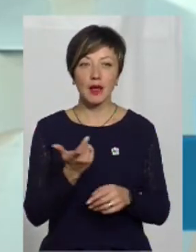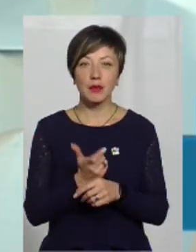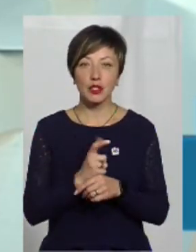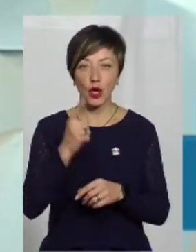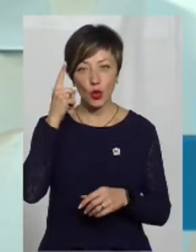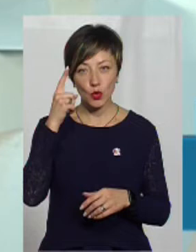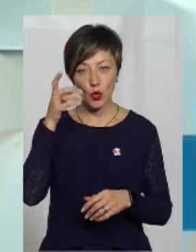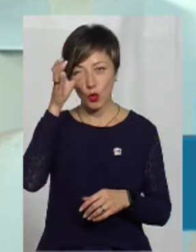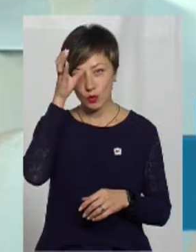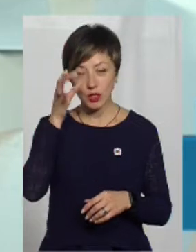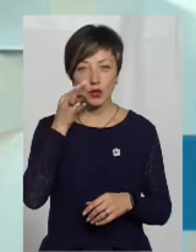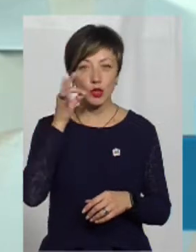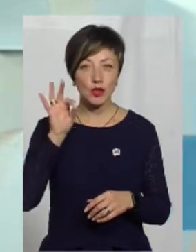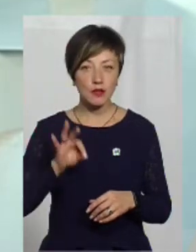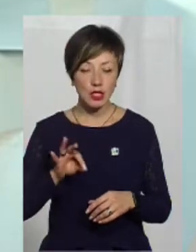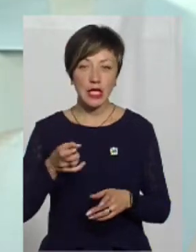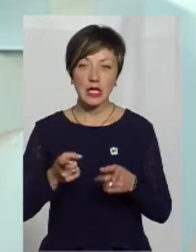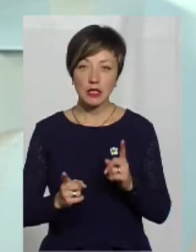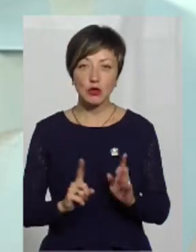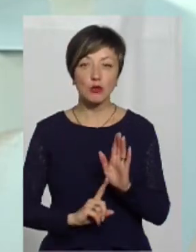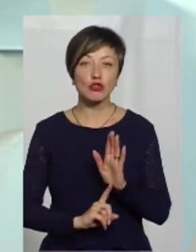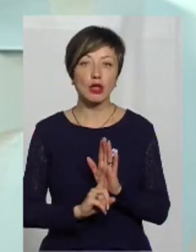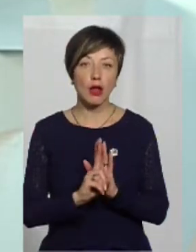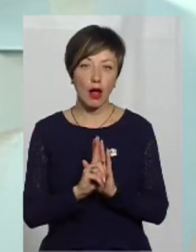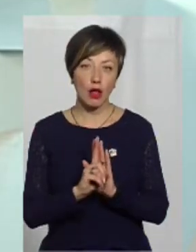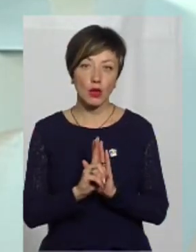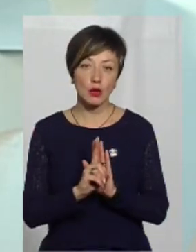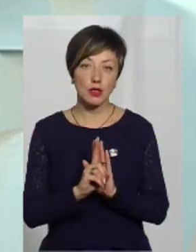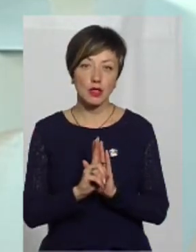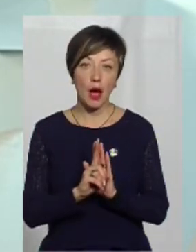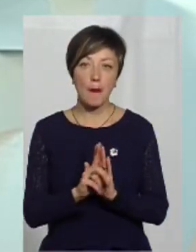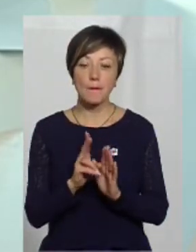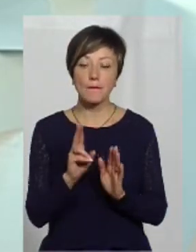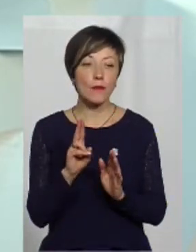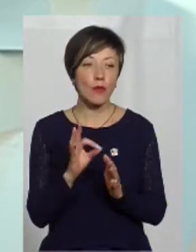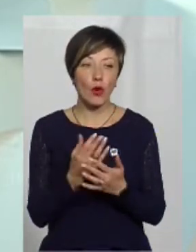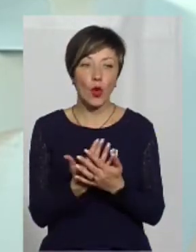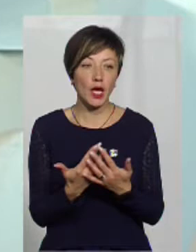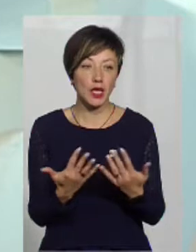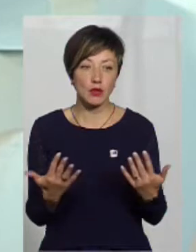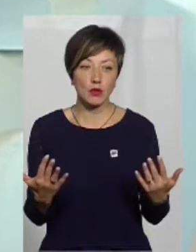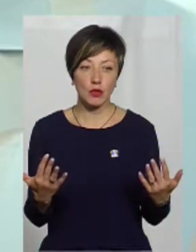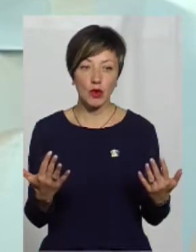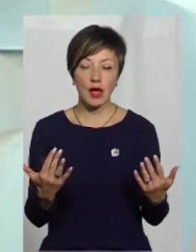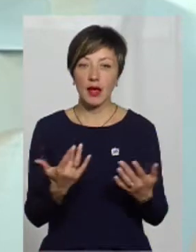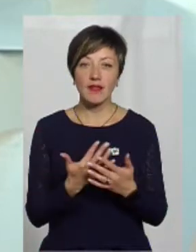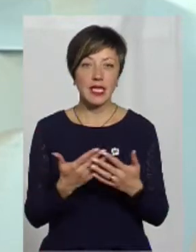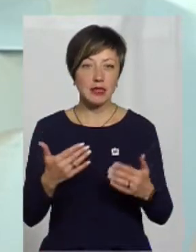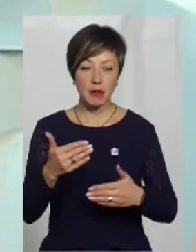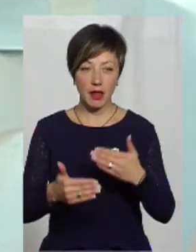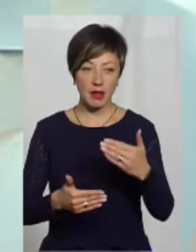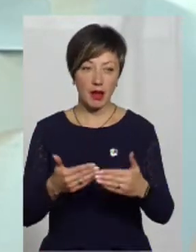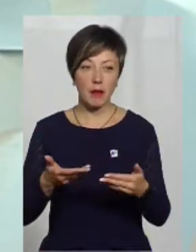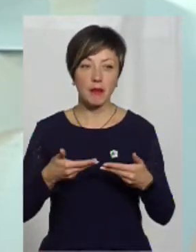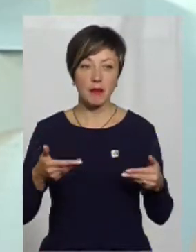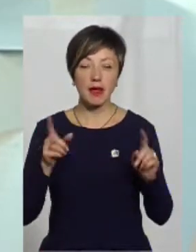розумнішими і досвідченішими. Дійсно, починалося по-різному, чому? І в різний етап.